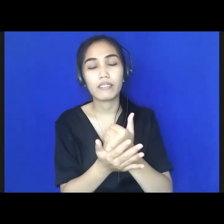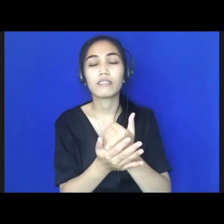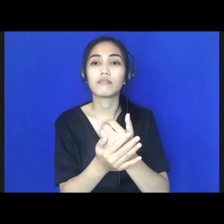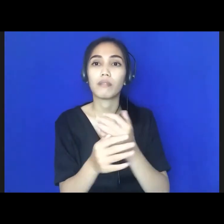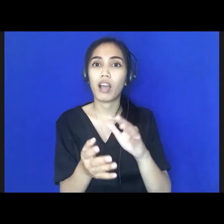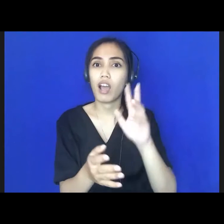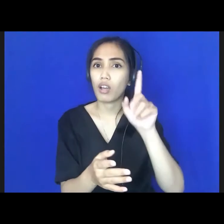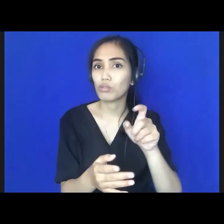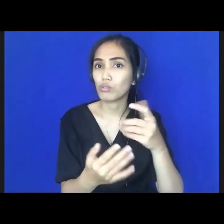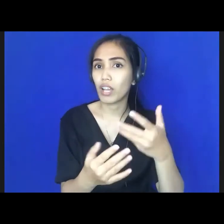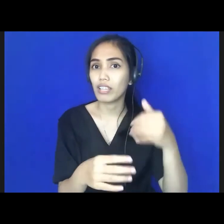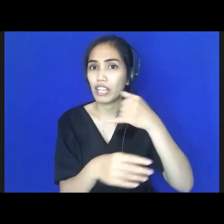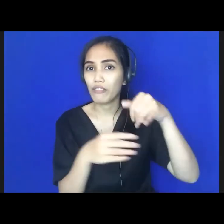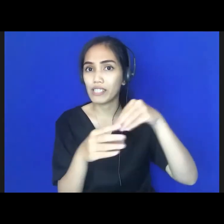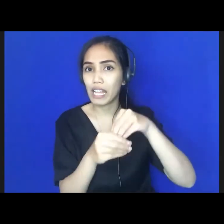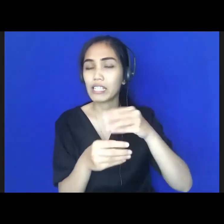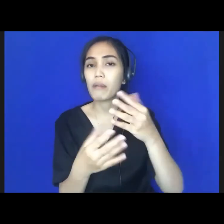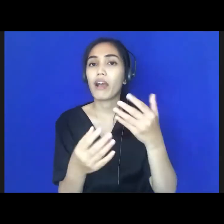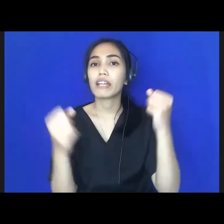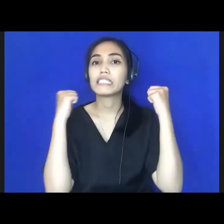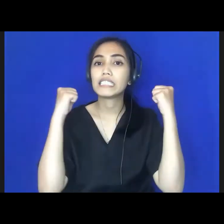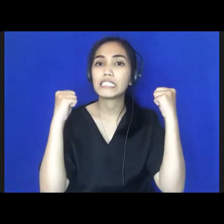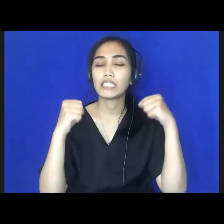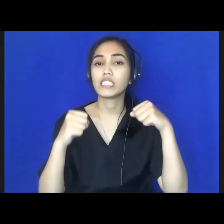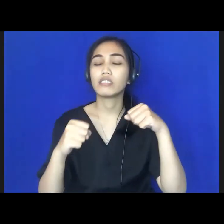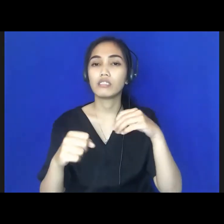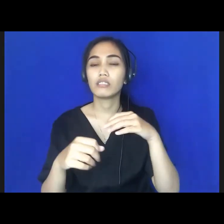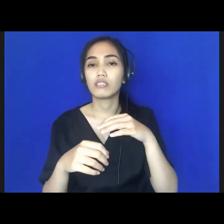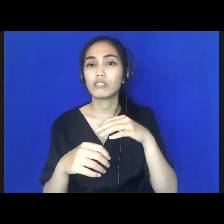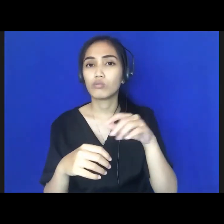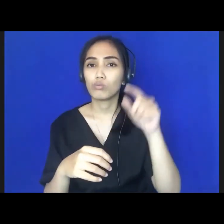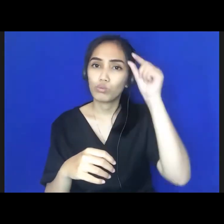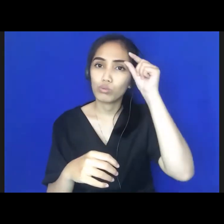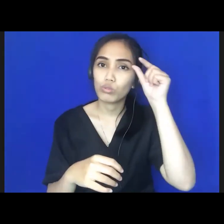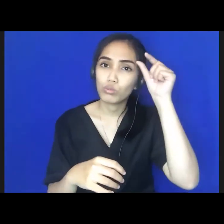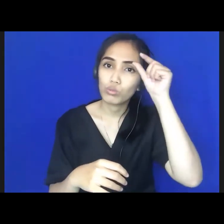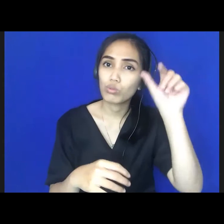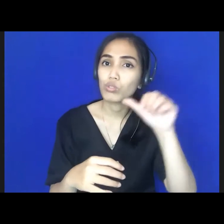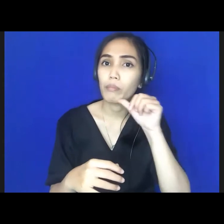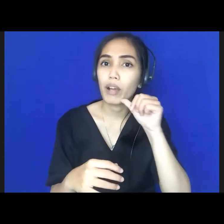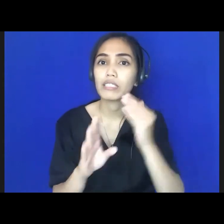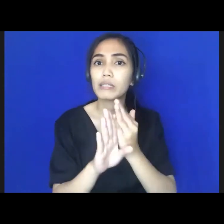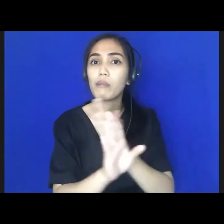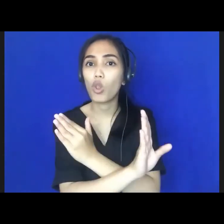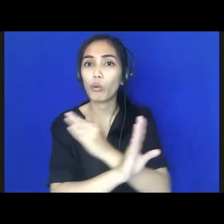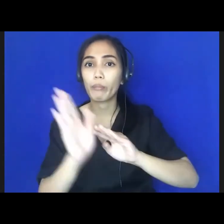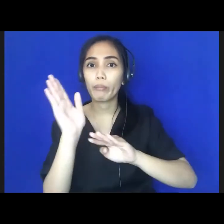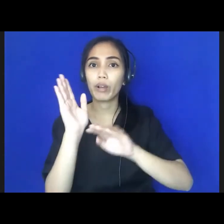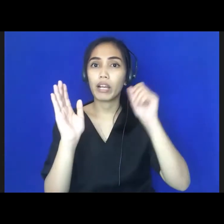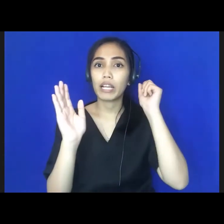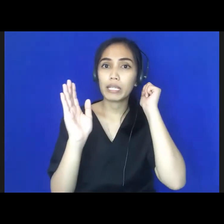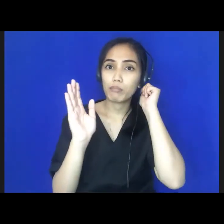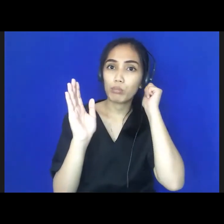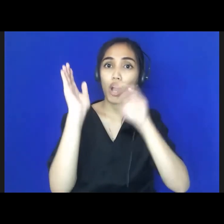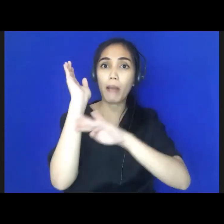perlu juga untuk investasi gizi pada sebelum pra kehamilan ya Bu ya, tadi seperti disampaikan. Dan mungkin